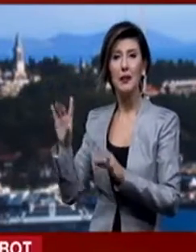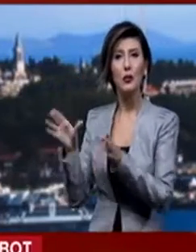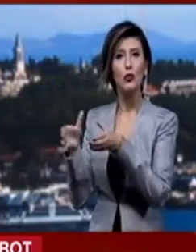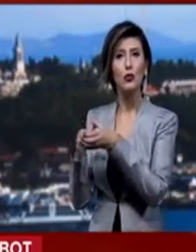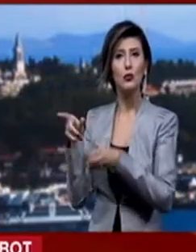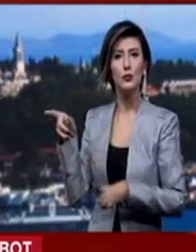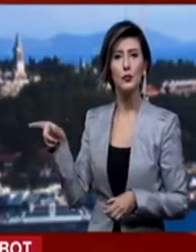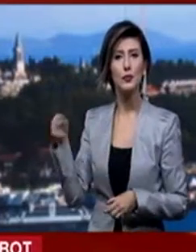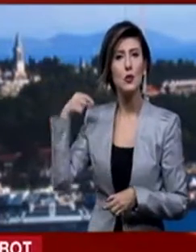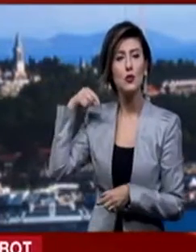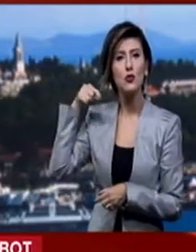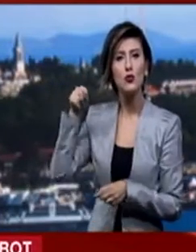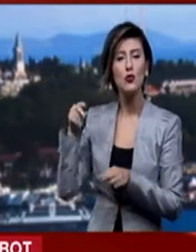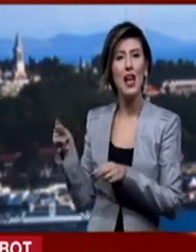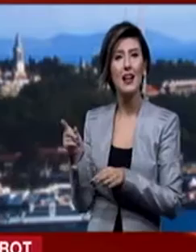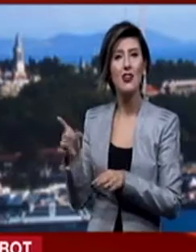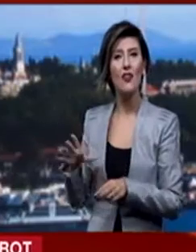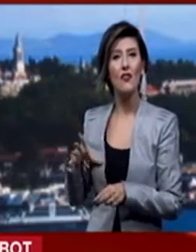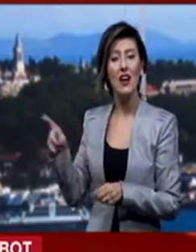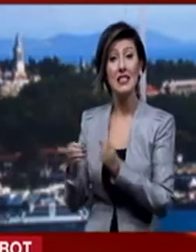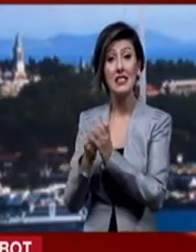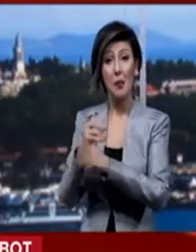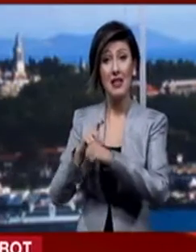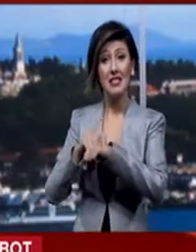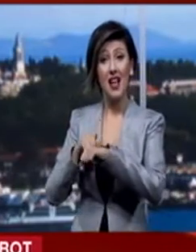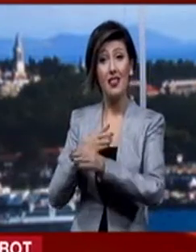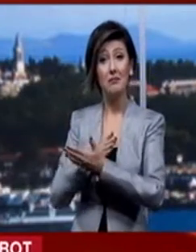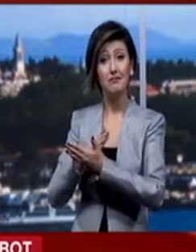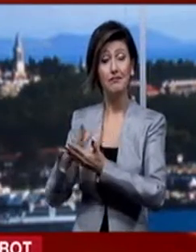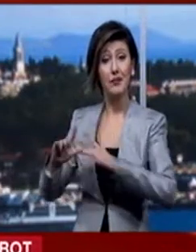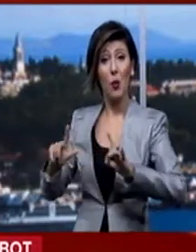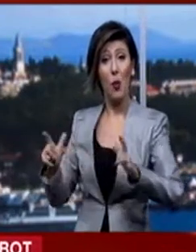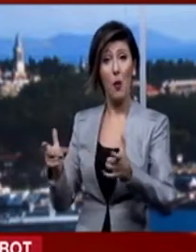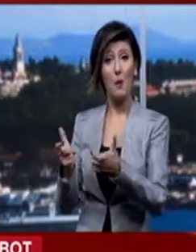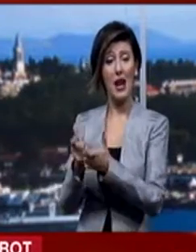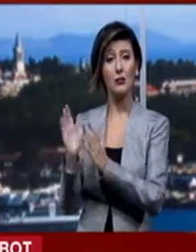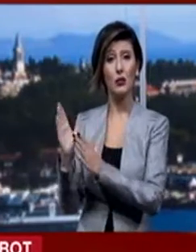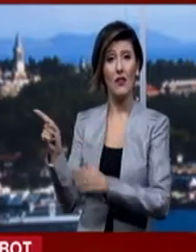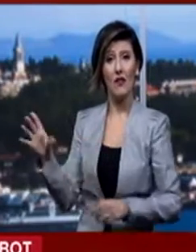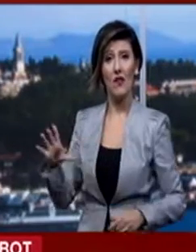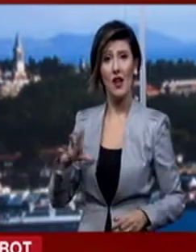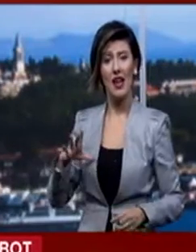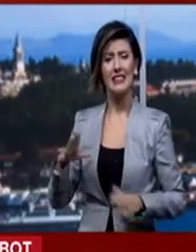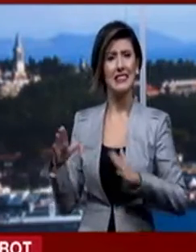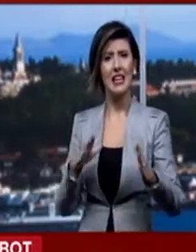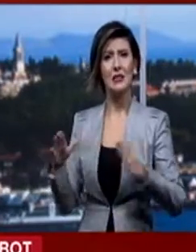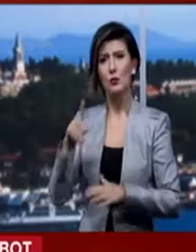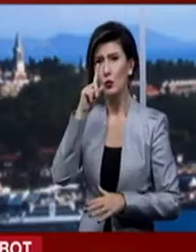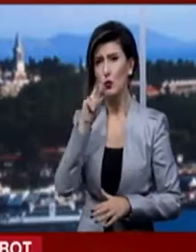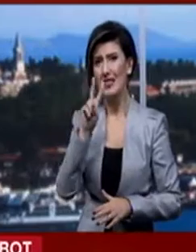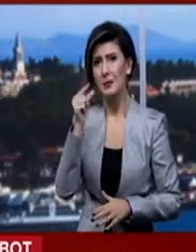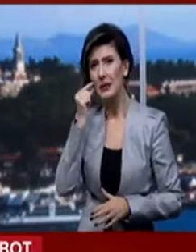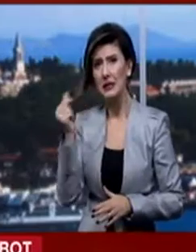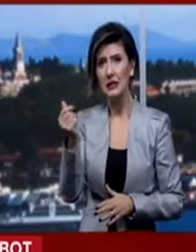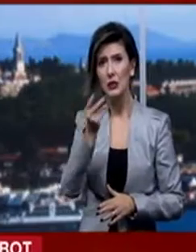grup Suriyeli sığınmacı var. Sabah saatlerinden beri operasyonlar da devam ediyor. Yaklaşık 120